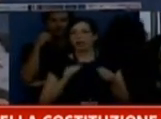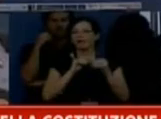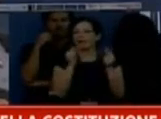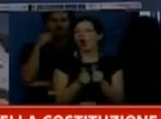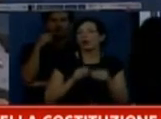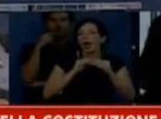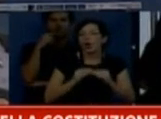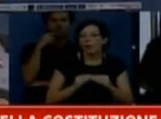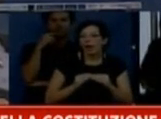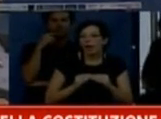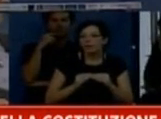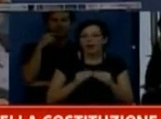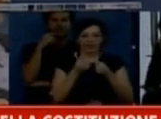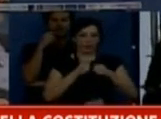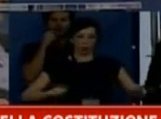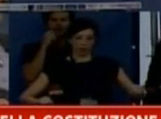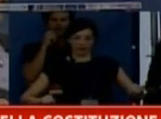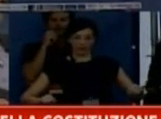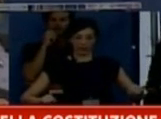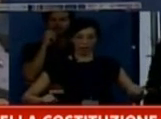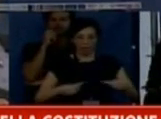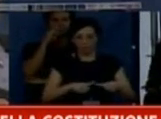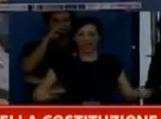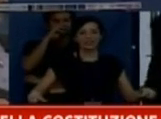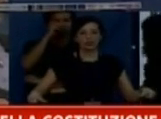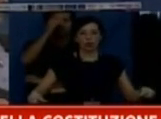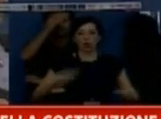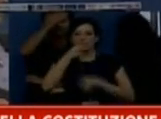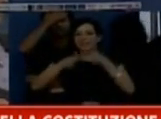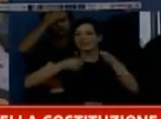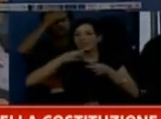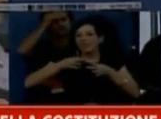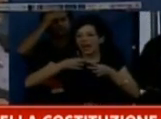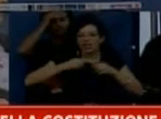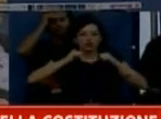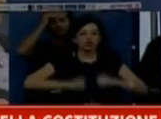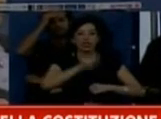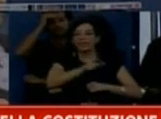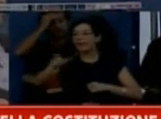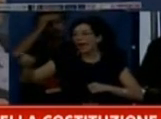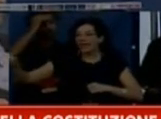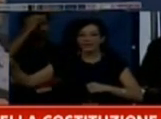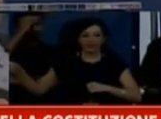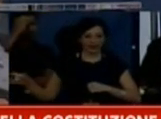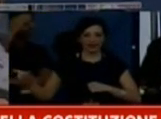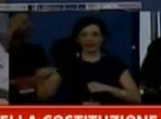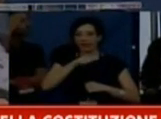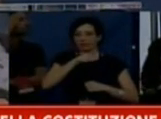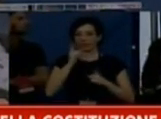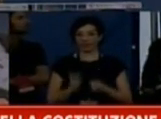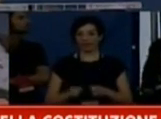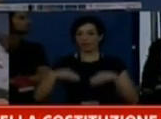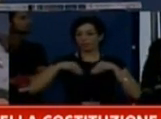una democrazia fondata in basso, cioè tra i cittadini. Voi pensate che quelle politiche di